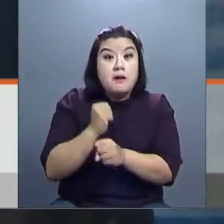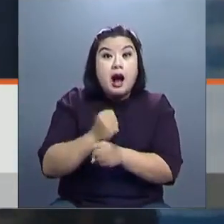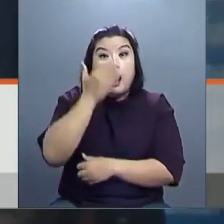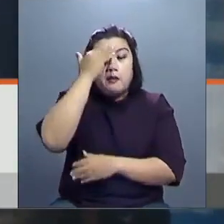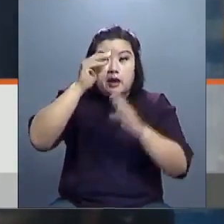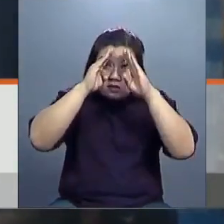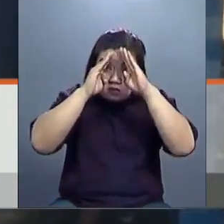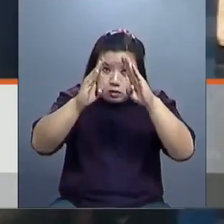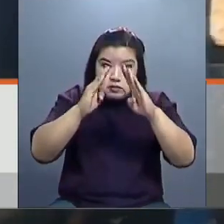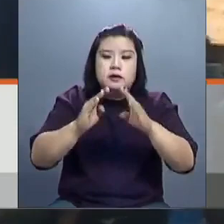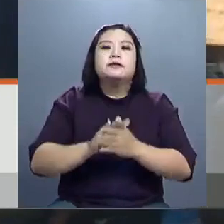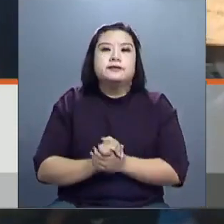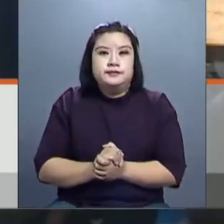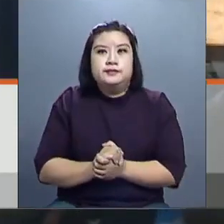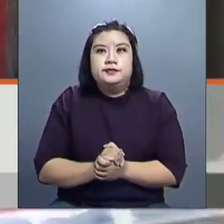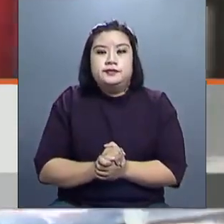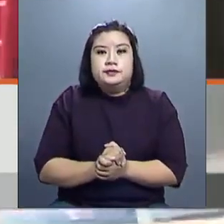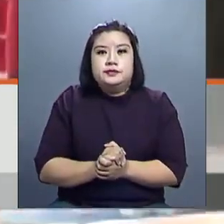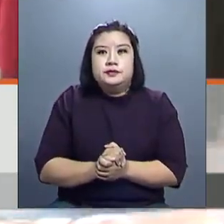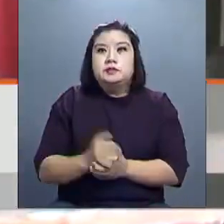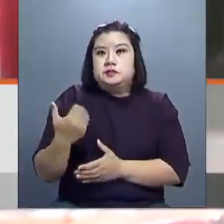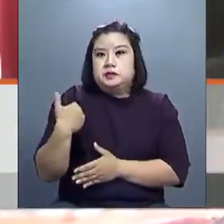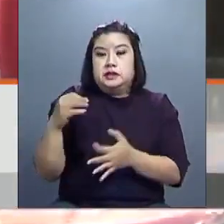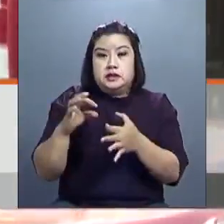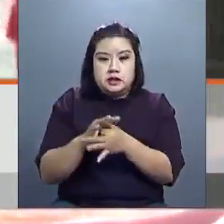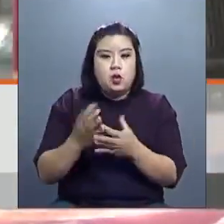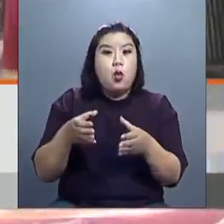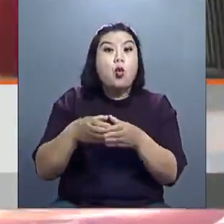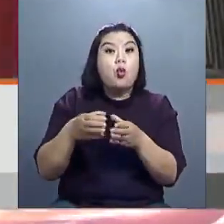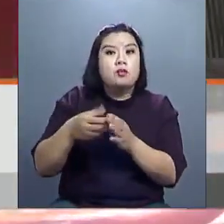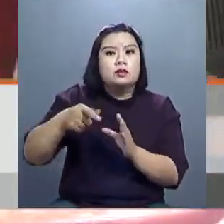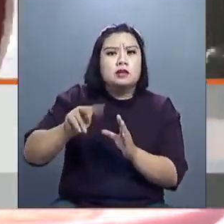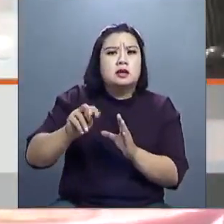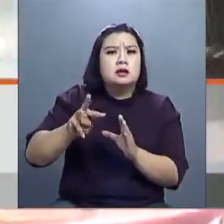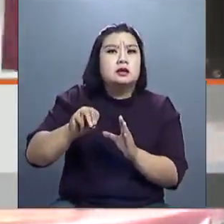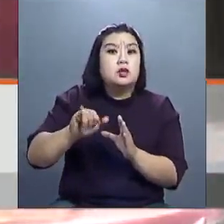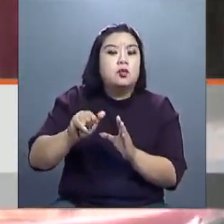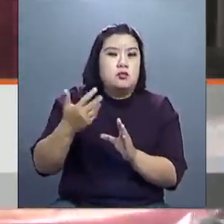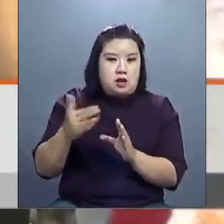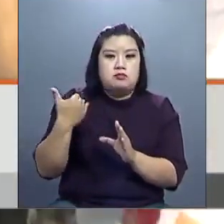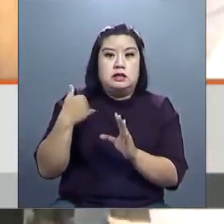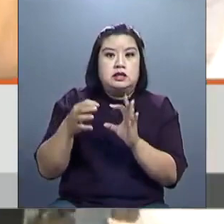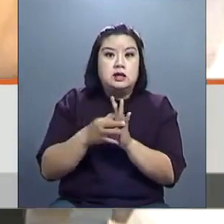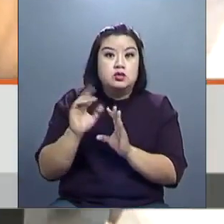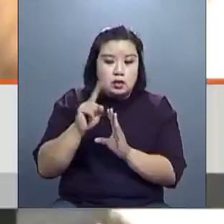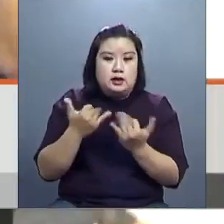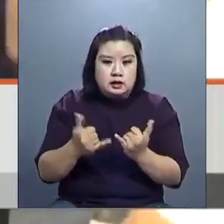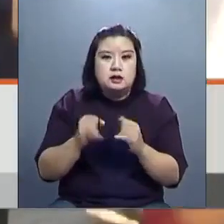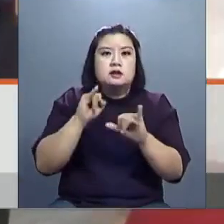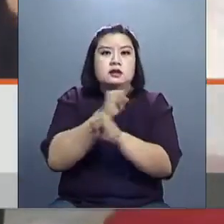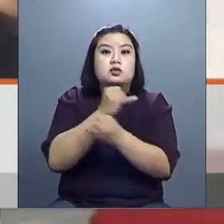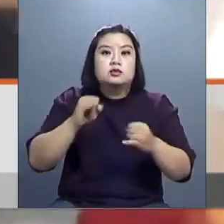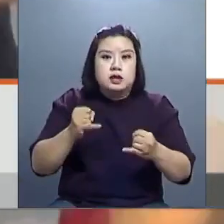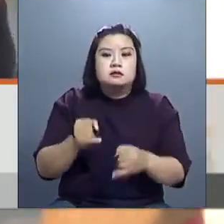และซื่อสัตย์ทางด้านของหัวหน้าพรรคประชานิยมพร้อมแกนนำพรรคลงพื้นที่สวนจตุจักรรับฟังปัญหาจากประชา